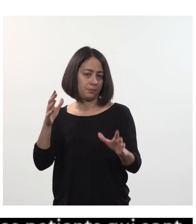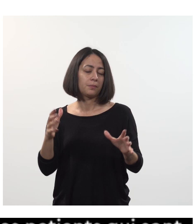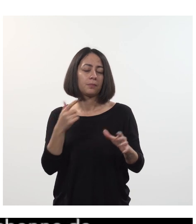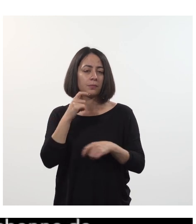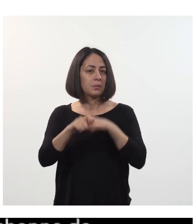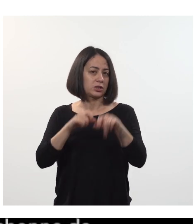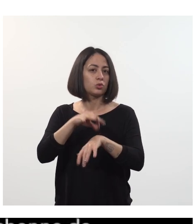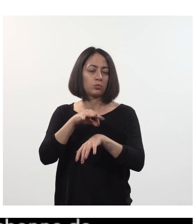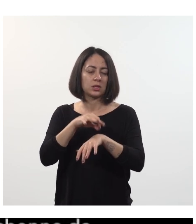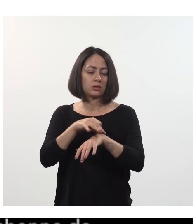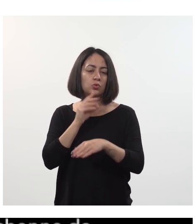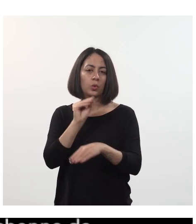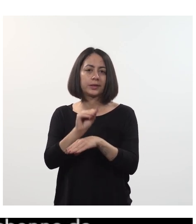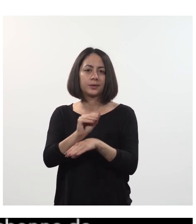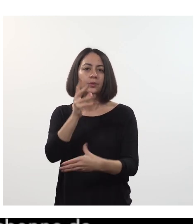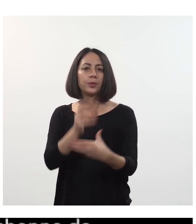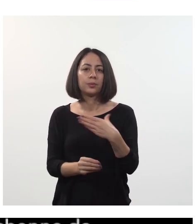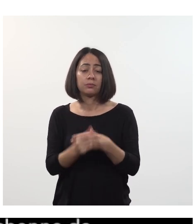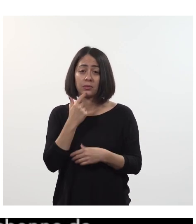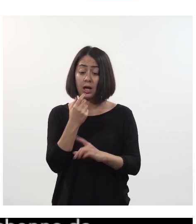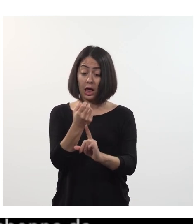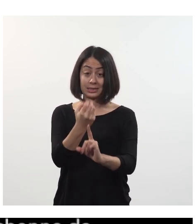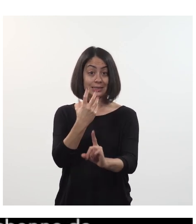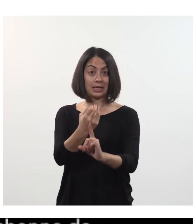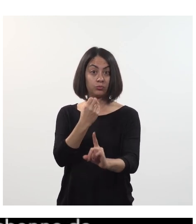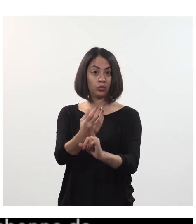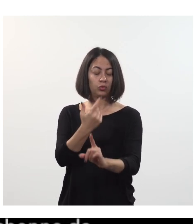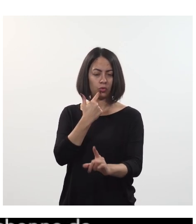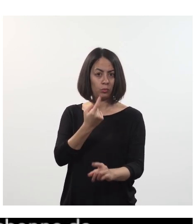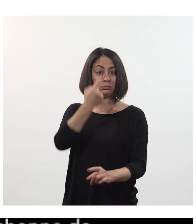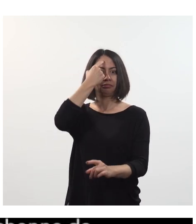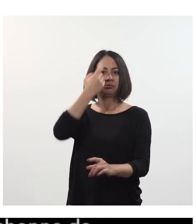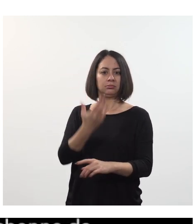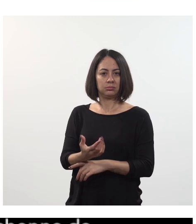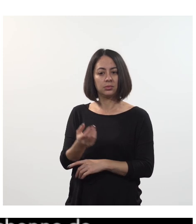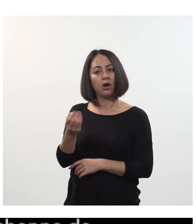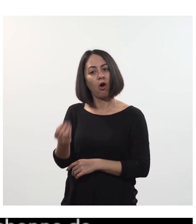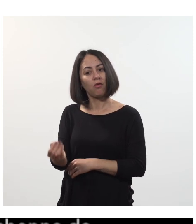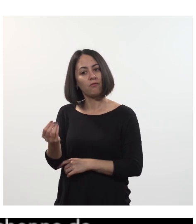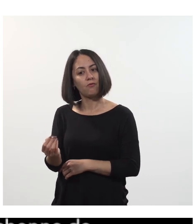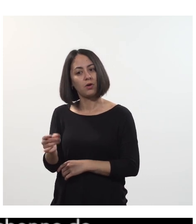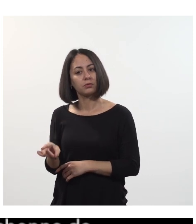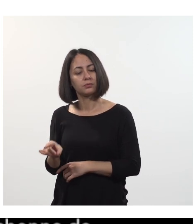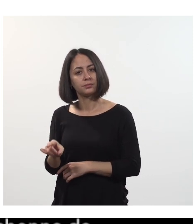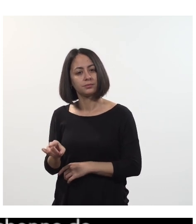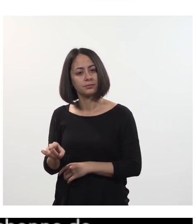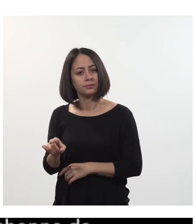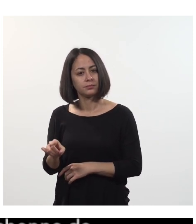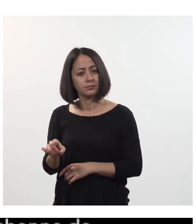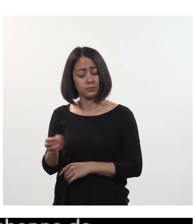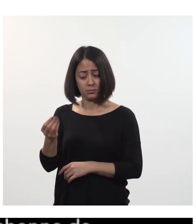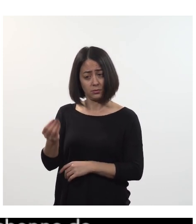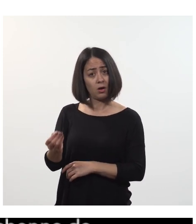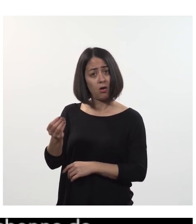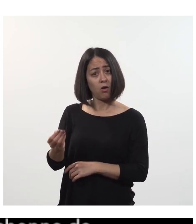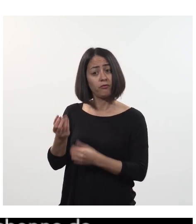Alors, il y a des signes, bien sûr, qui peuvent alerter. Chez un enfant, hein, déjà, ça va être un enfant, puisque un enfant avec un